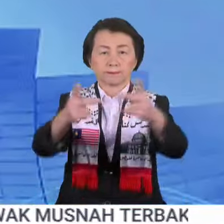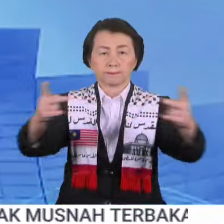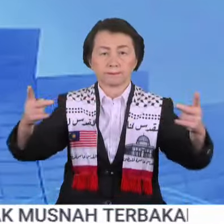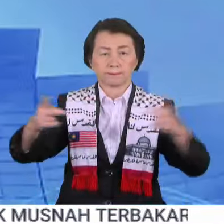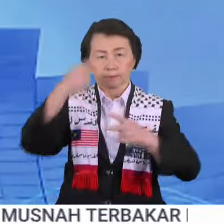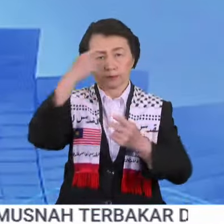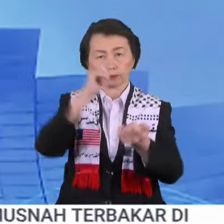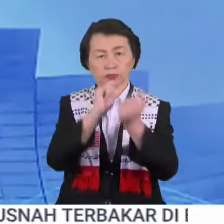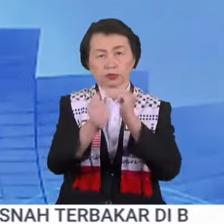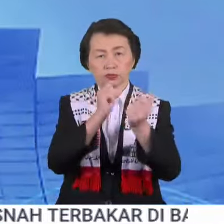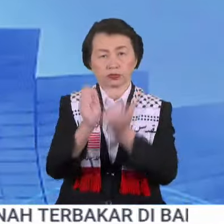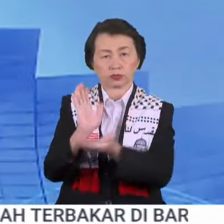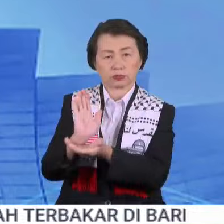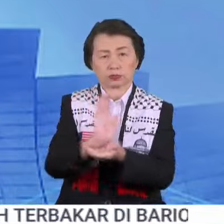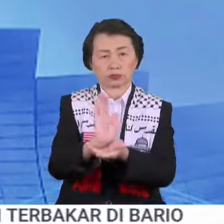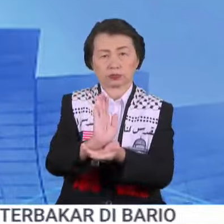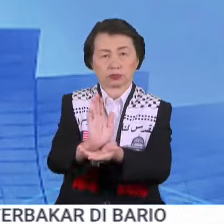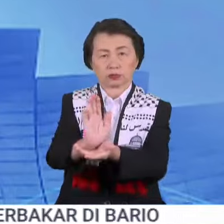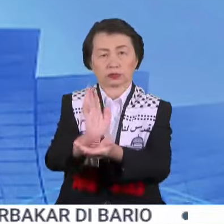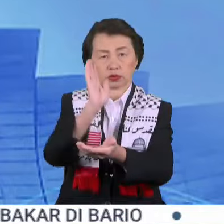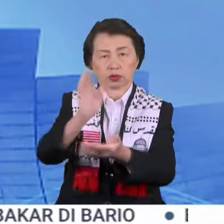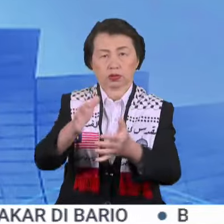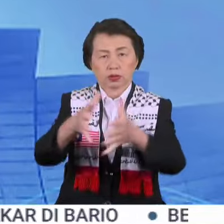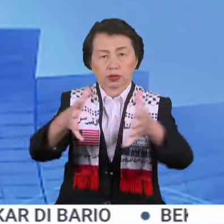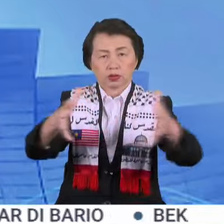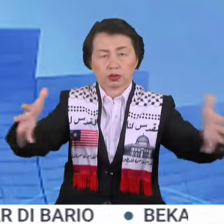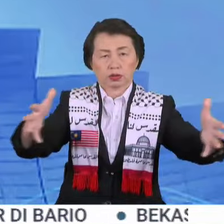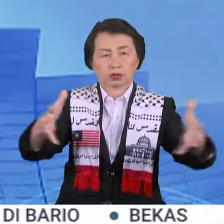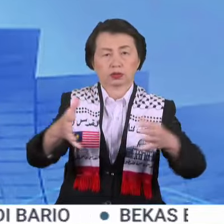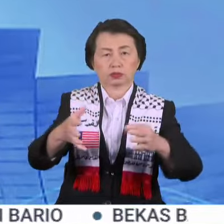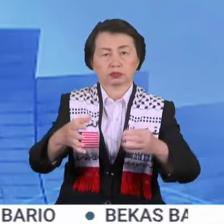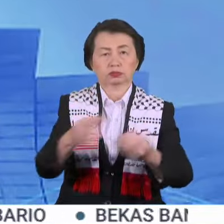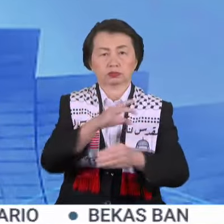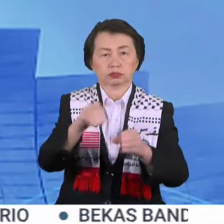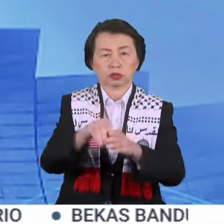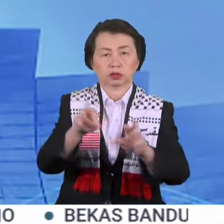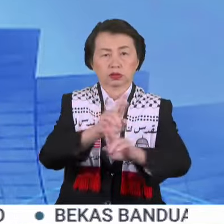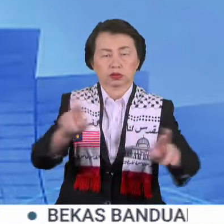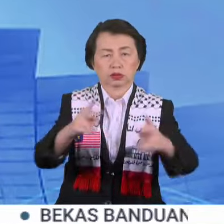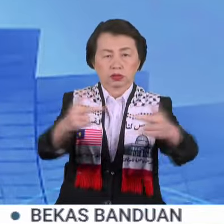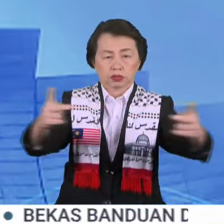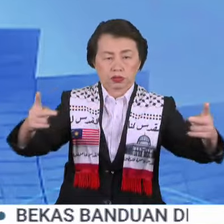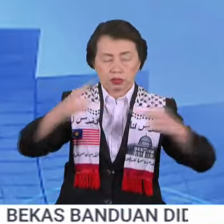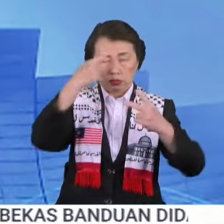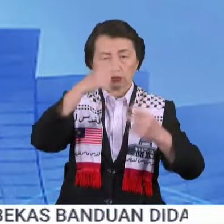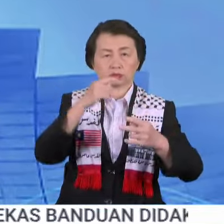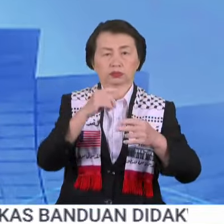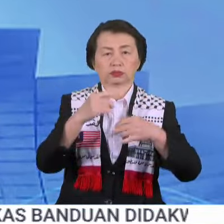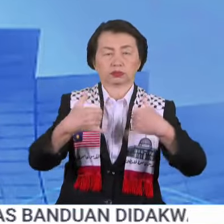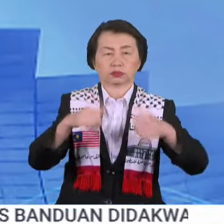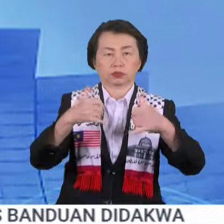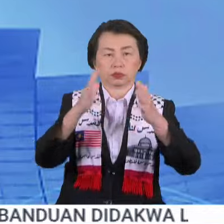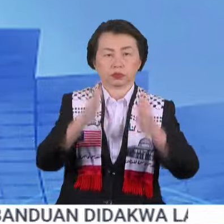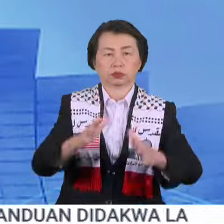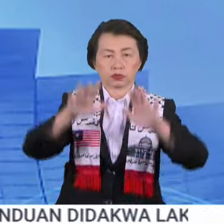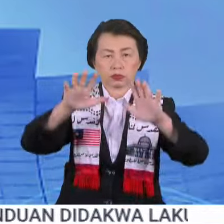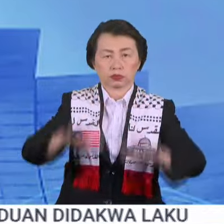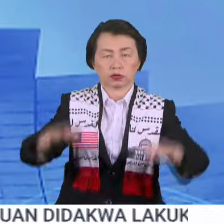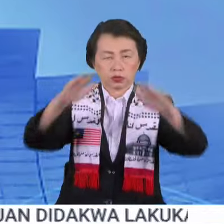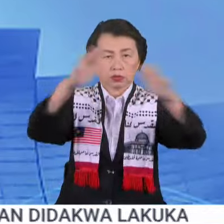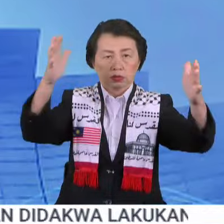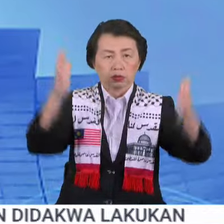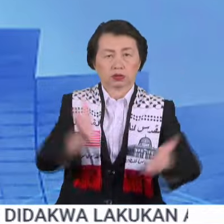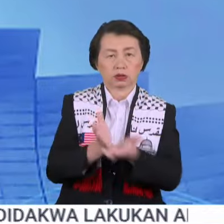Kawasan untuk sukan pelayaran akan dilebar dan diluaskan termasuk penyediaan kawasan untuk para atlet meletakkan